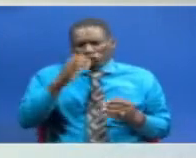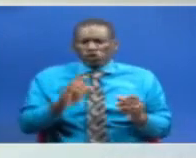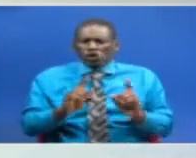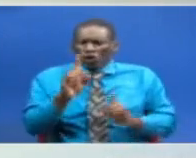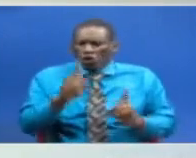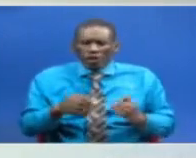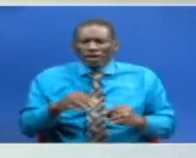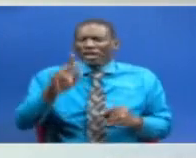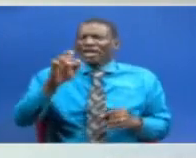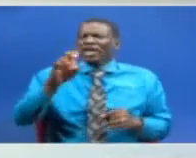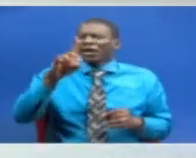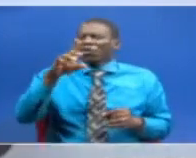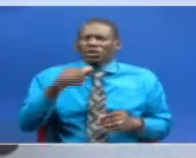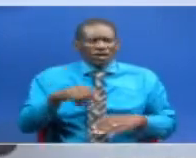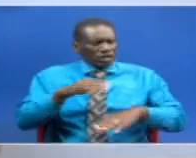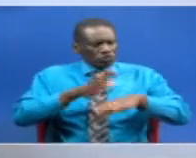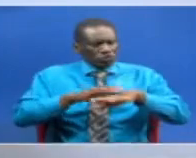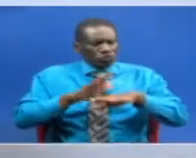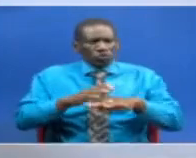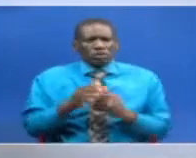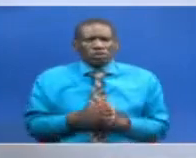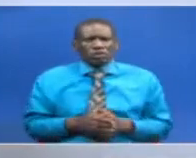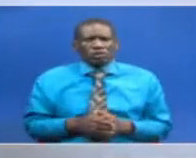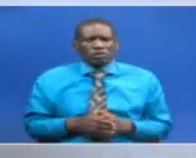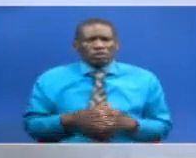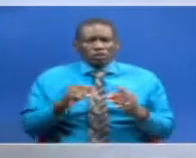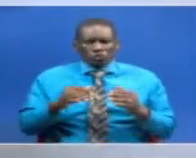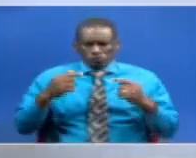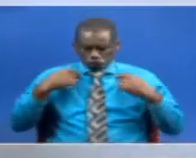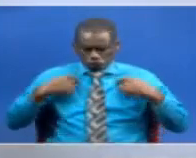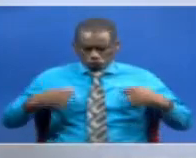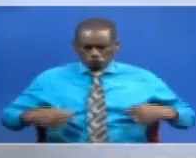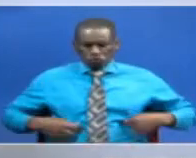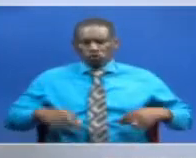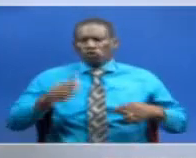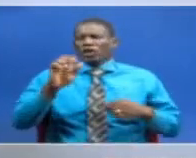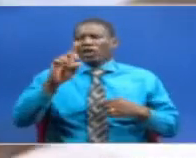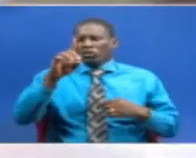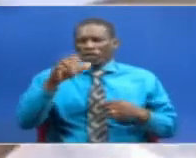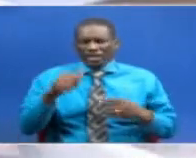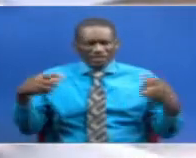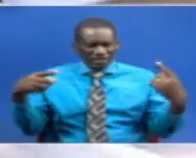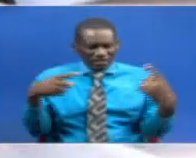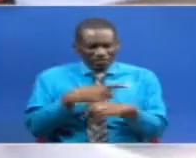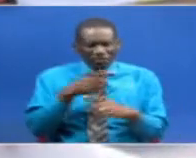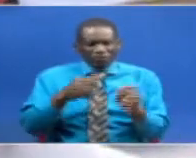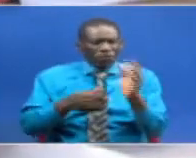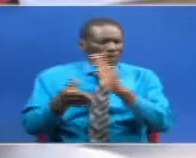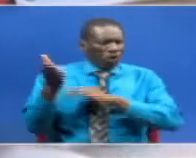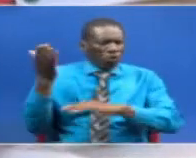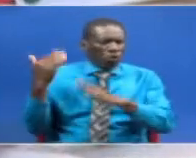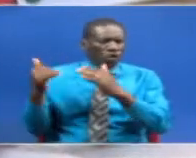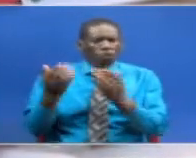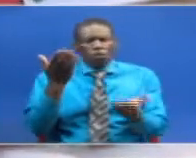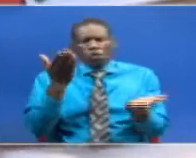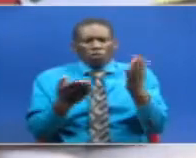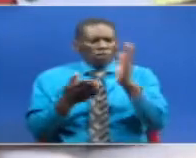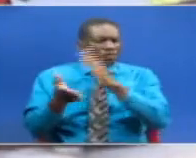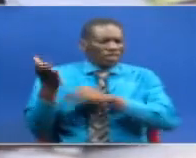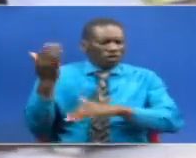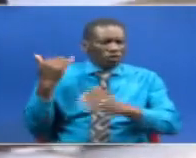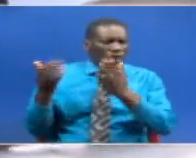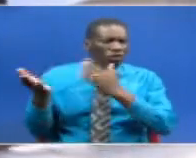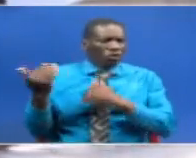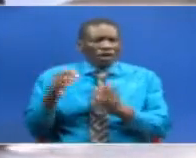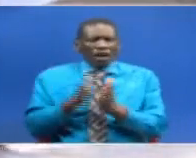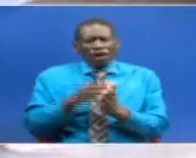kaunda really comes in handy. Muundo wa suti za kaunda za kisasa ni tofauti ukilinganisha na zile za zamani, na